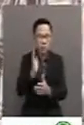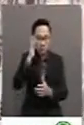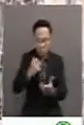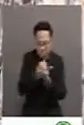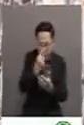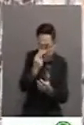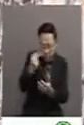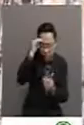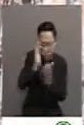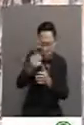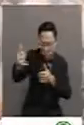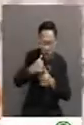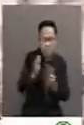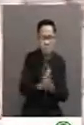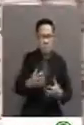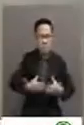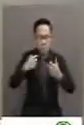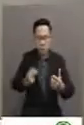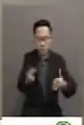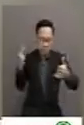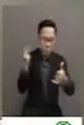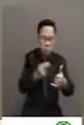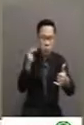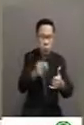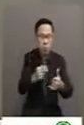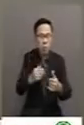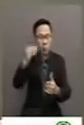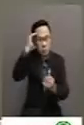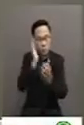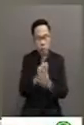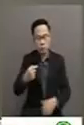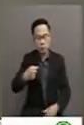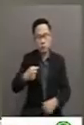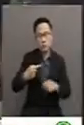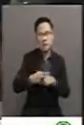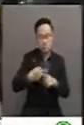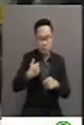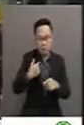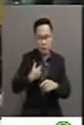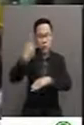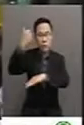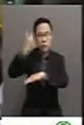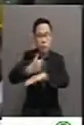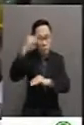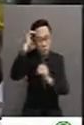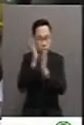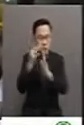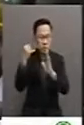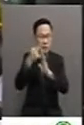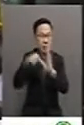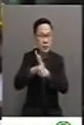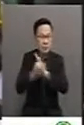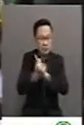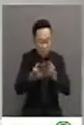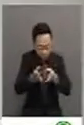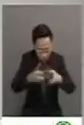องนี่แหละค่ะมายิงตำรวจได้รับบาดเจ็บทางผู้บังคับการตำรวจภูธรจังหวัดจันทบุรีพลตำรวจตรีจรัญจิตเจือจุนพร้อมกับฝ่าย